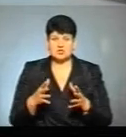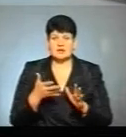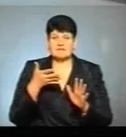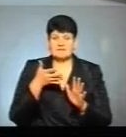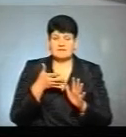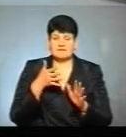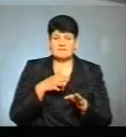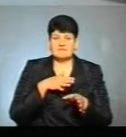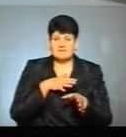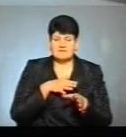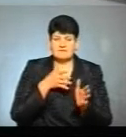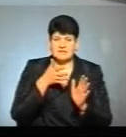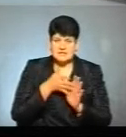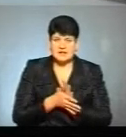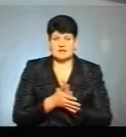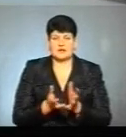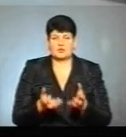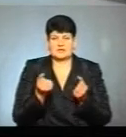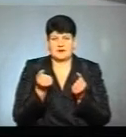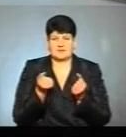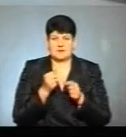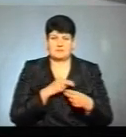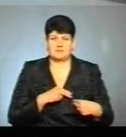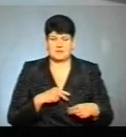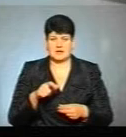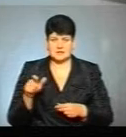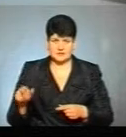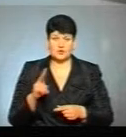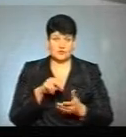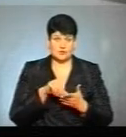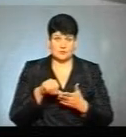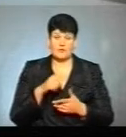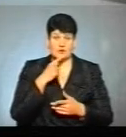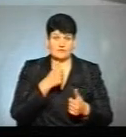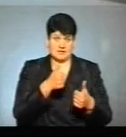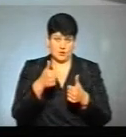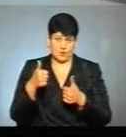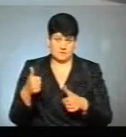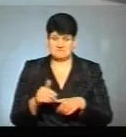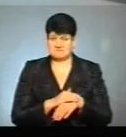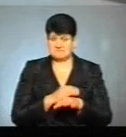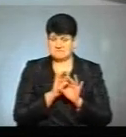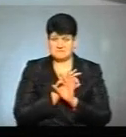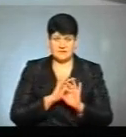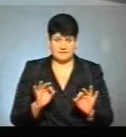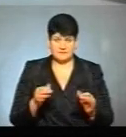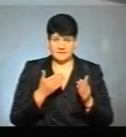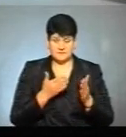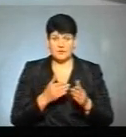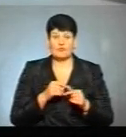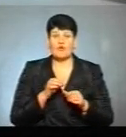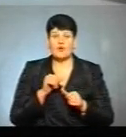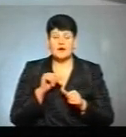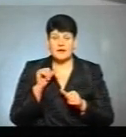апарату. В деяких громадах, серед, до речі, тих, котрих ми бачили, які виступали, що в них все добре і що в них благополучно розвиваються громади, у